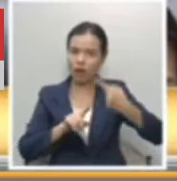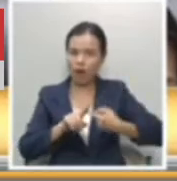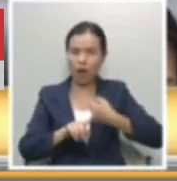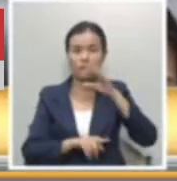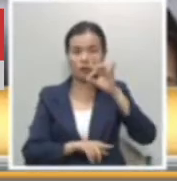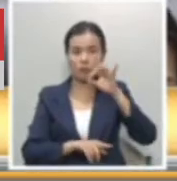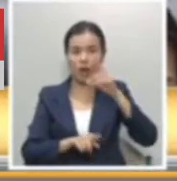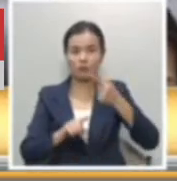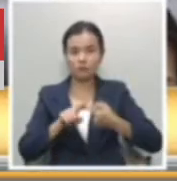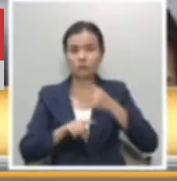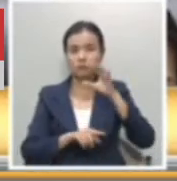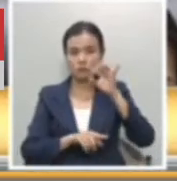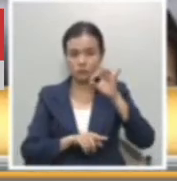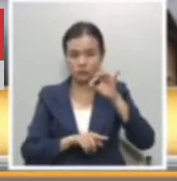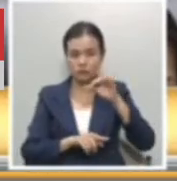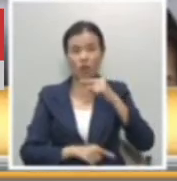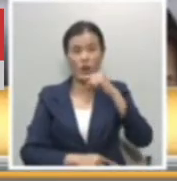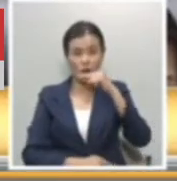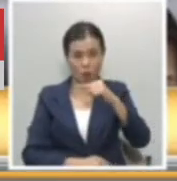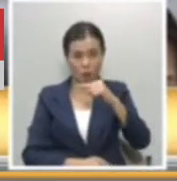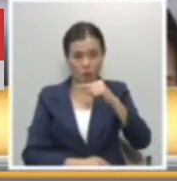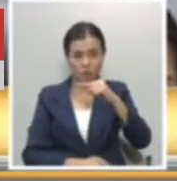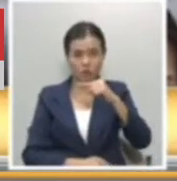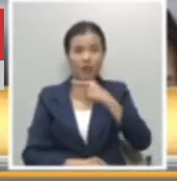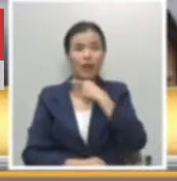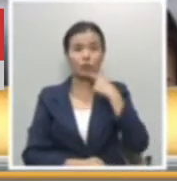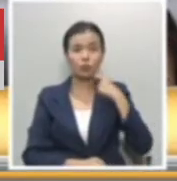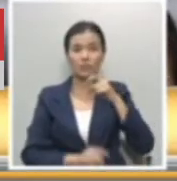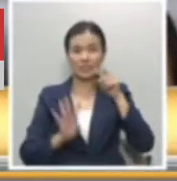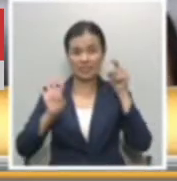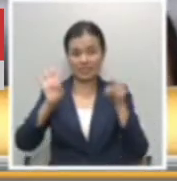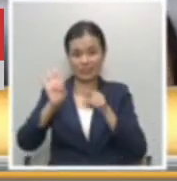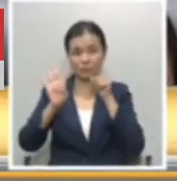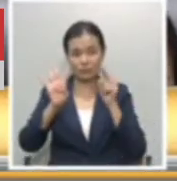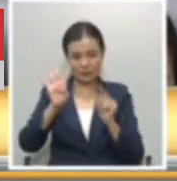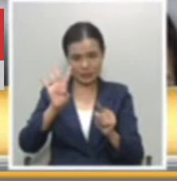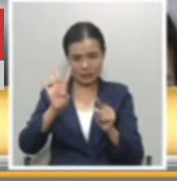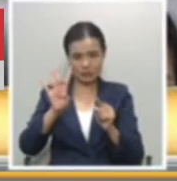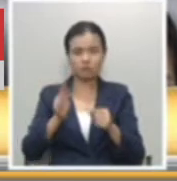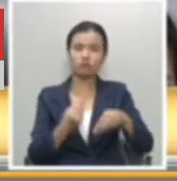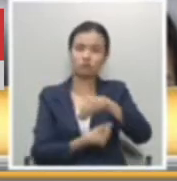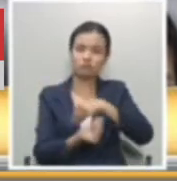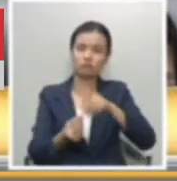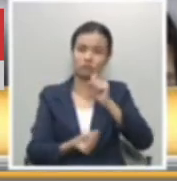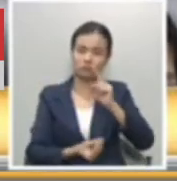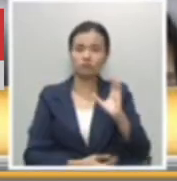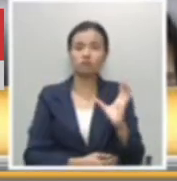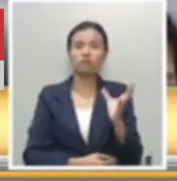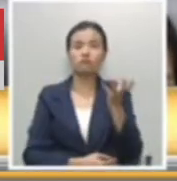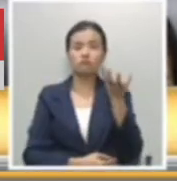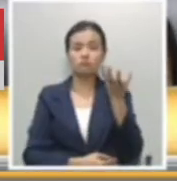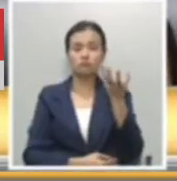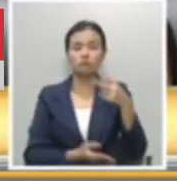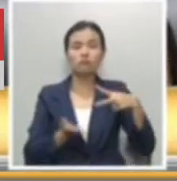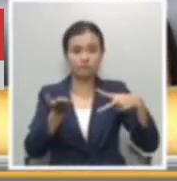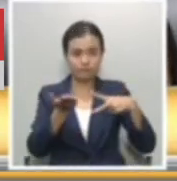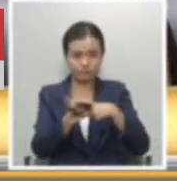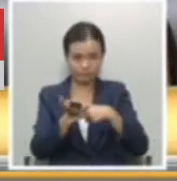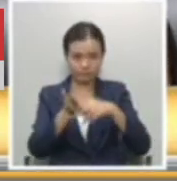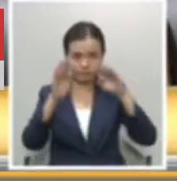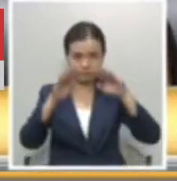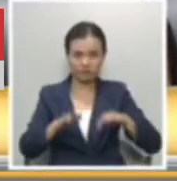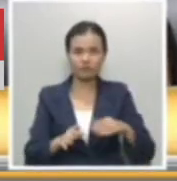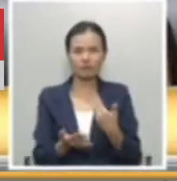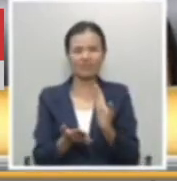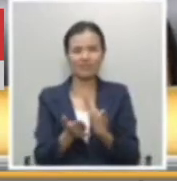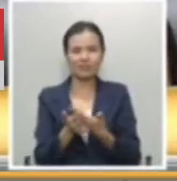ยเดือนสิงหาคมนั้นติดลบถึง 4% ด้วยกันเพราะเศรษฐกิจโลกชะลอตัวแล้วเงินบาทแข็ง